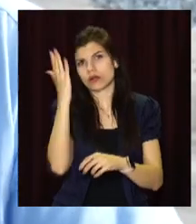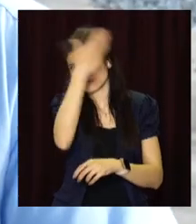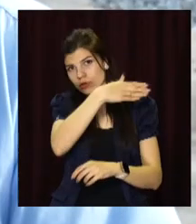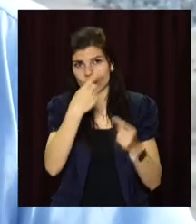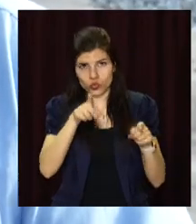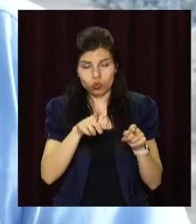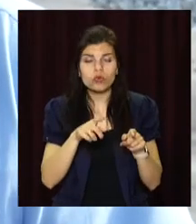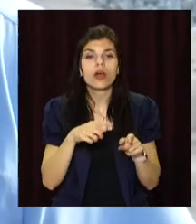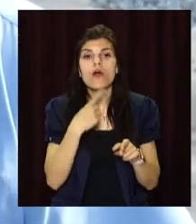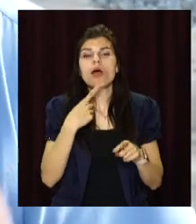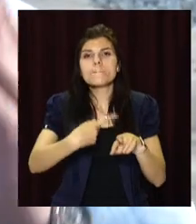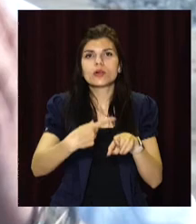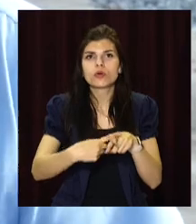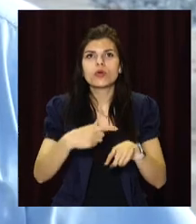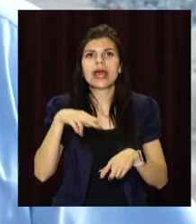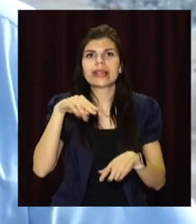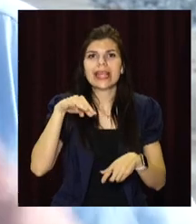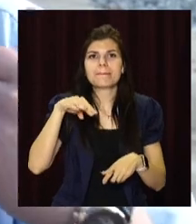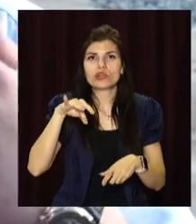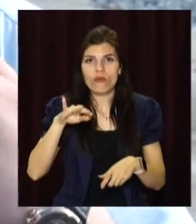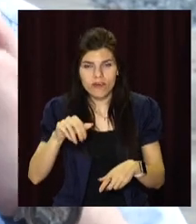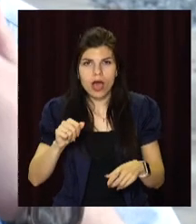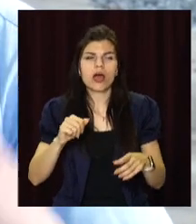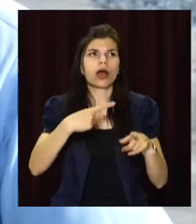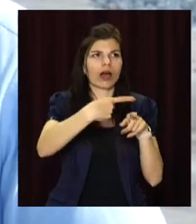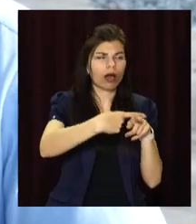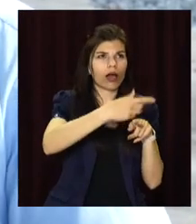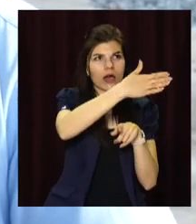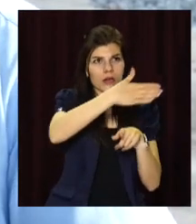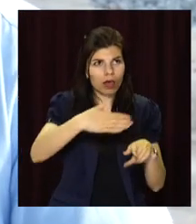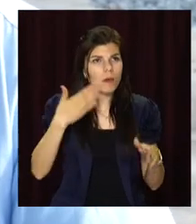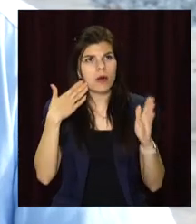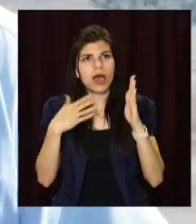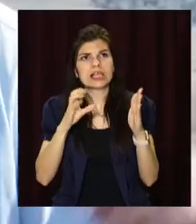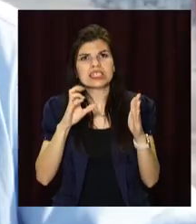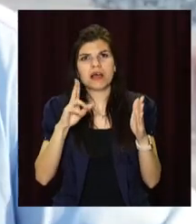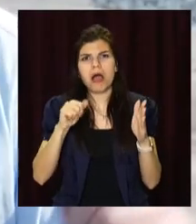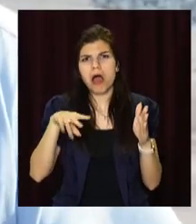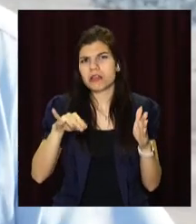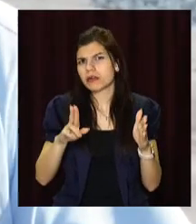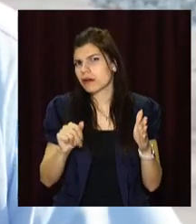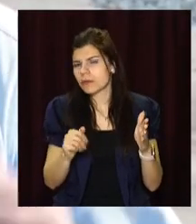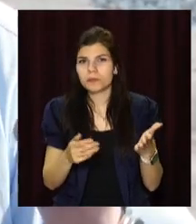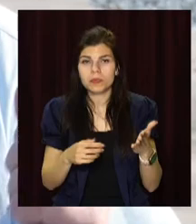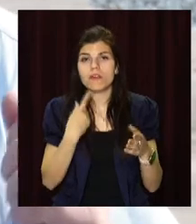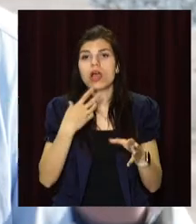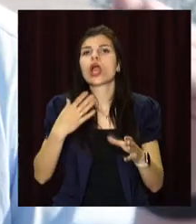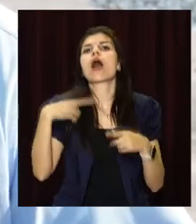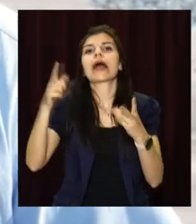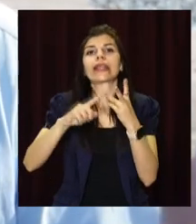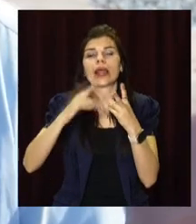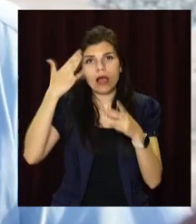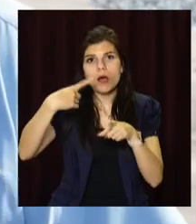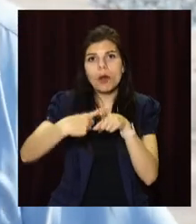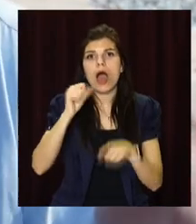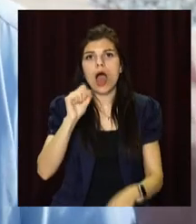города. Это перекресток улицы Димитрова с улицей Скалика. И третий объект – это перекресток